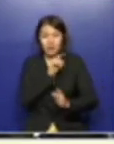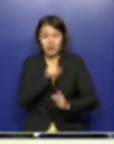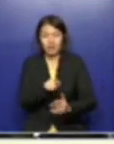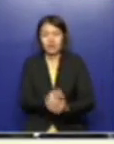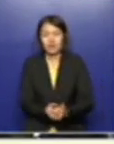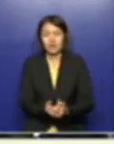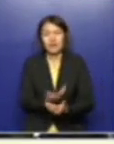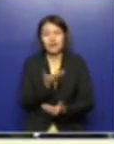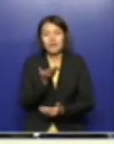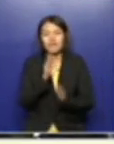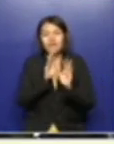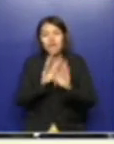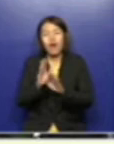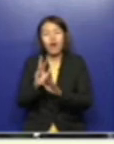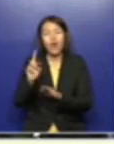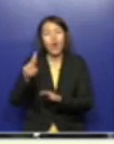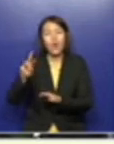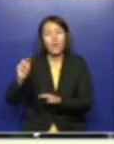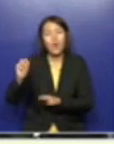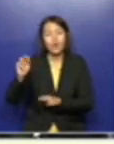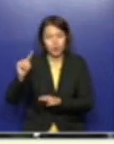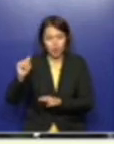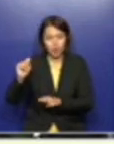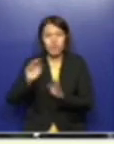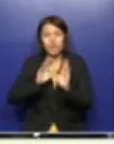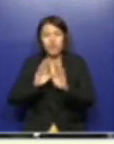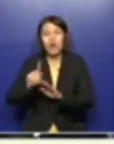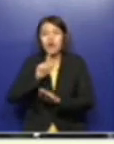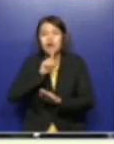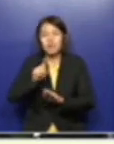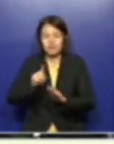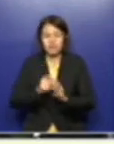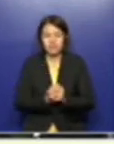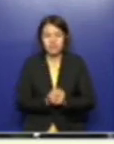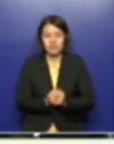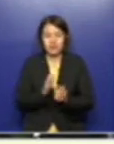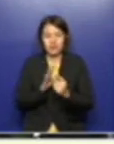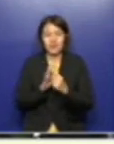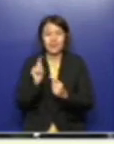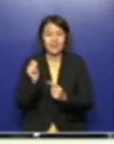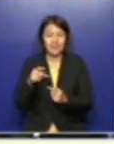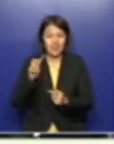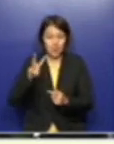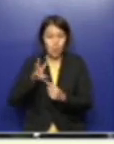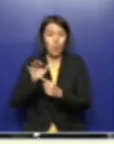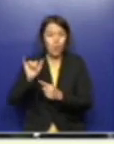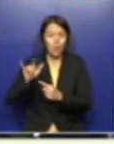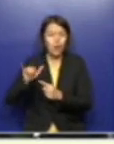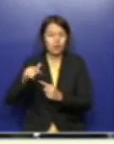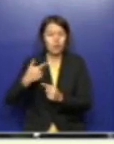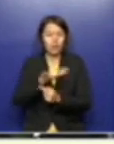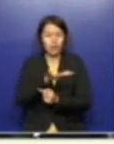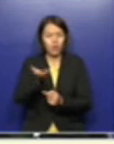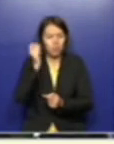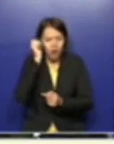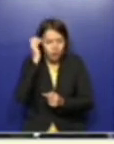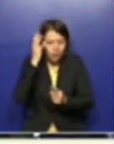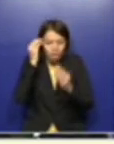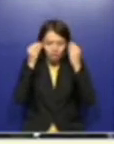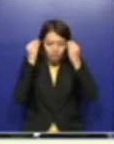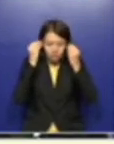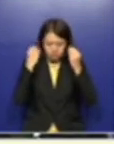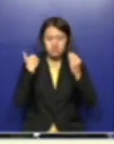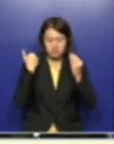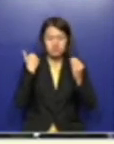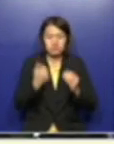นตรีท่านรัฐมนตรีด้วยท่านรัฐมนตรีท่านเทวันด้วยเพราะเรื่องนี้เดี๋ยวจะไม่เข้าใจท่